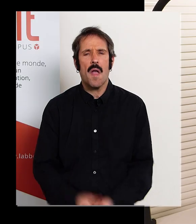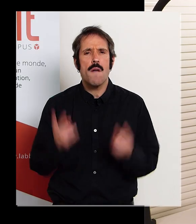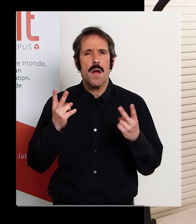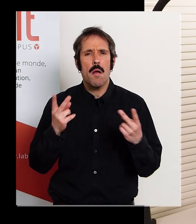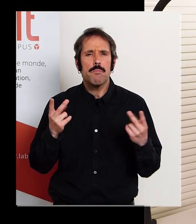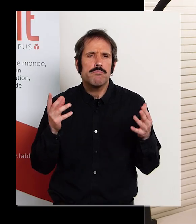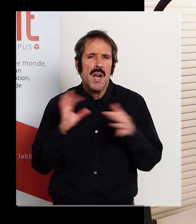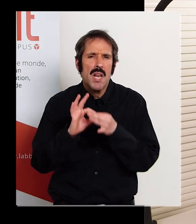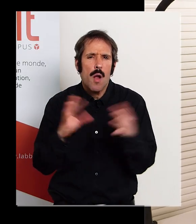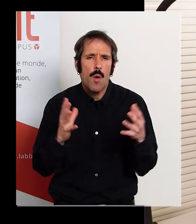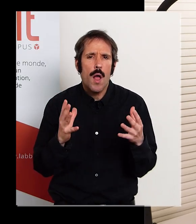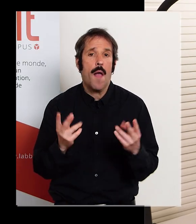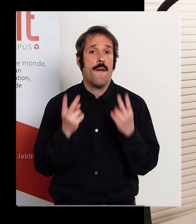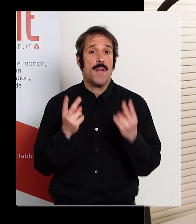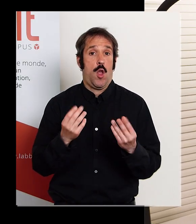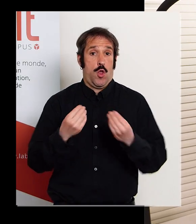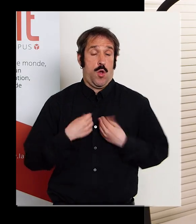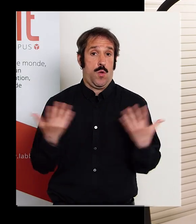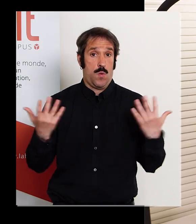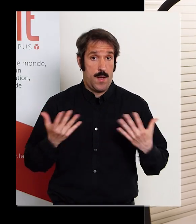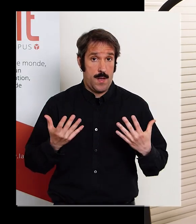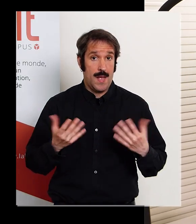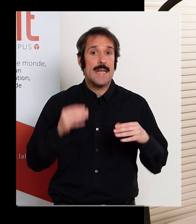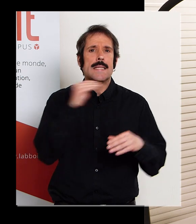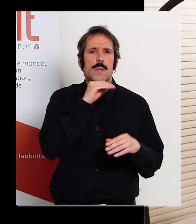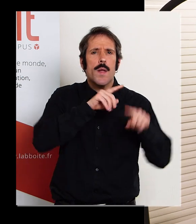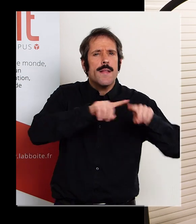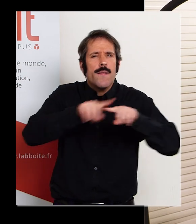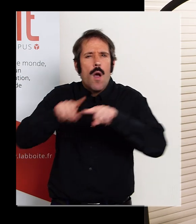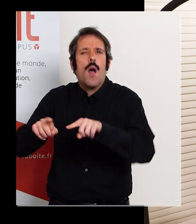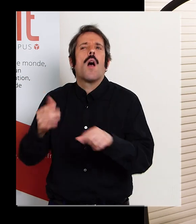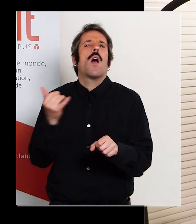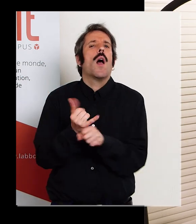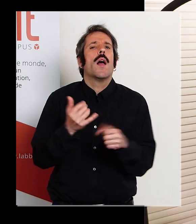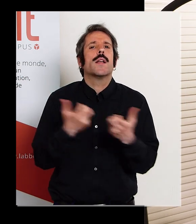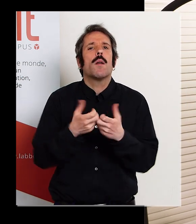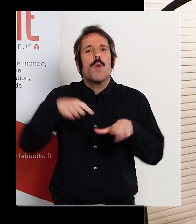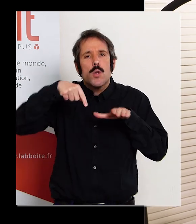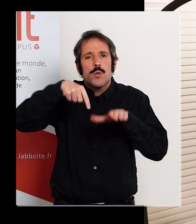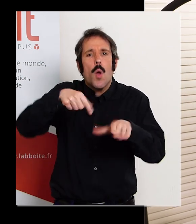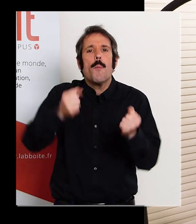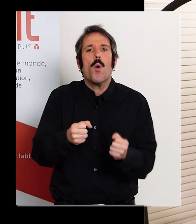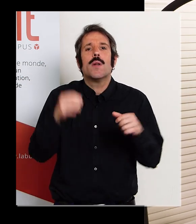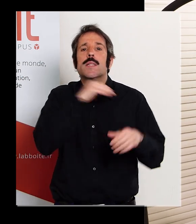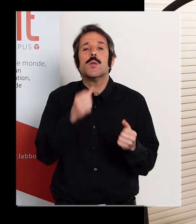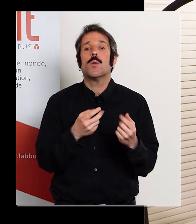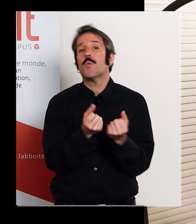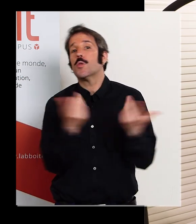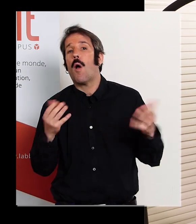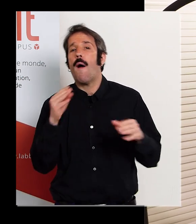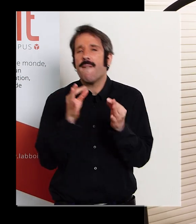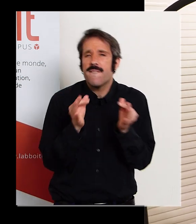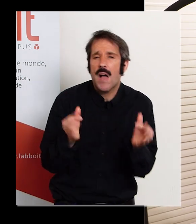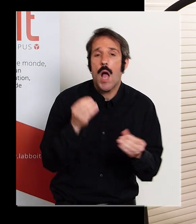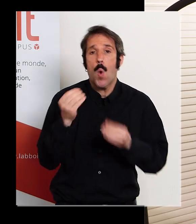À quoi correspond cette valeur? Cette valeur permet de distinguer les différents tissus. En effet, sur la surjeteuse, on peut faire sur différents tissus,